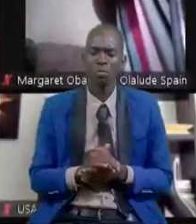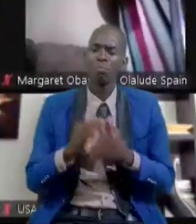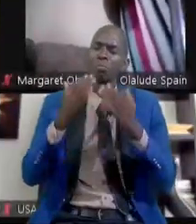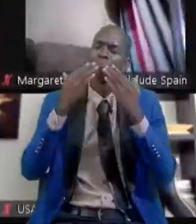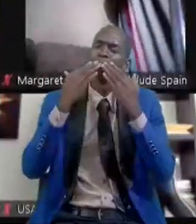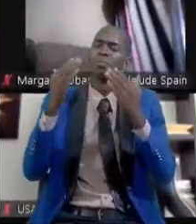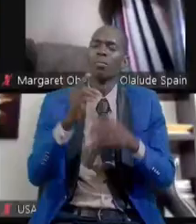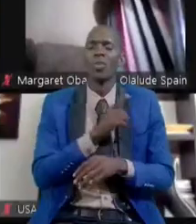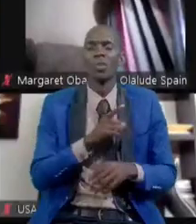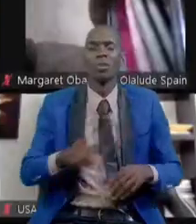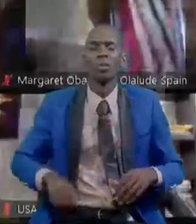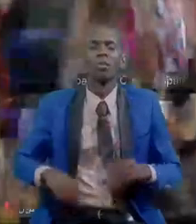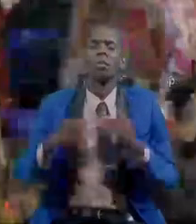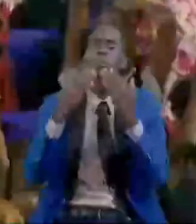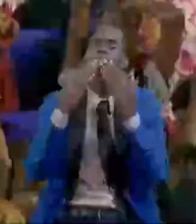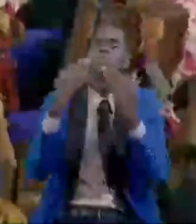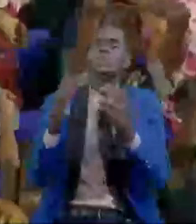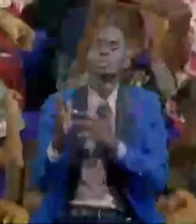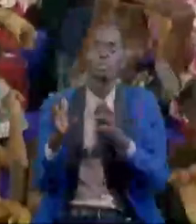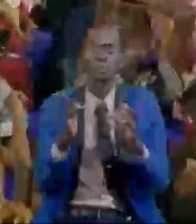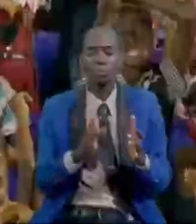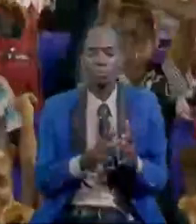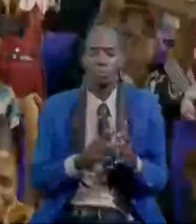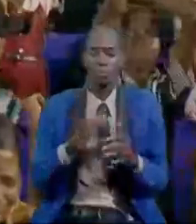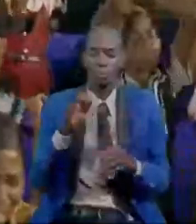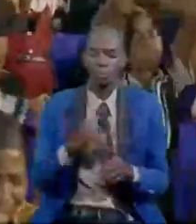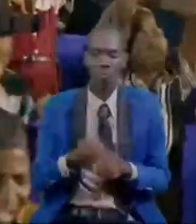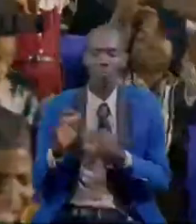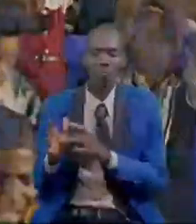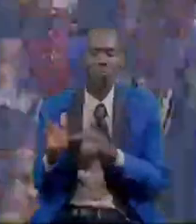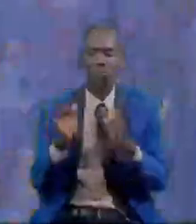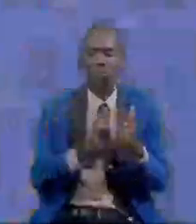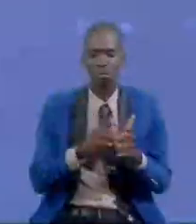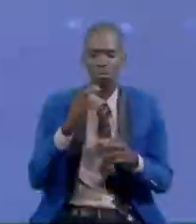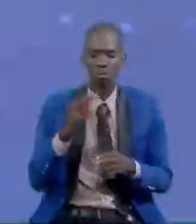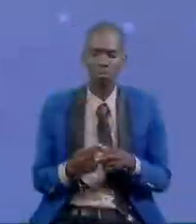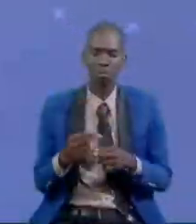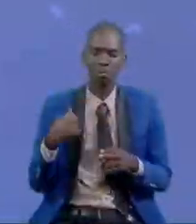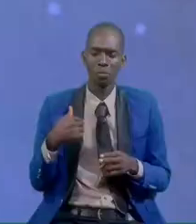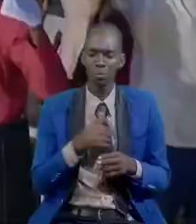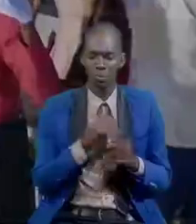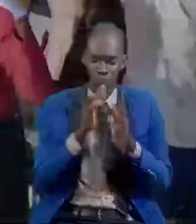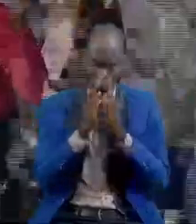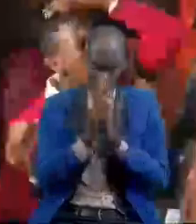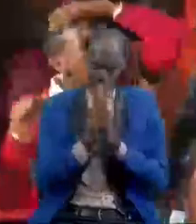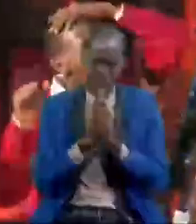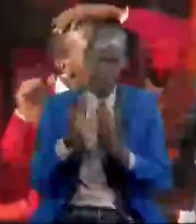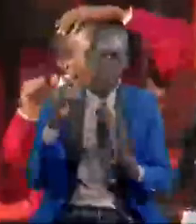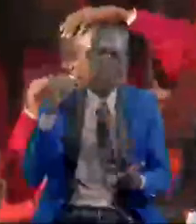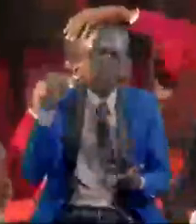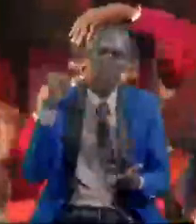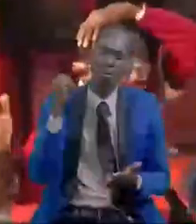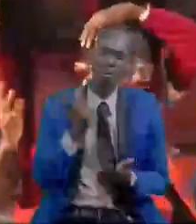Merci Seigneur. Merci Seigneur. Au nom de Jésus, nous prions.